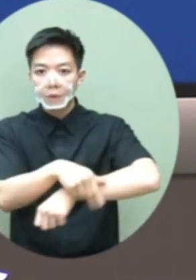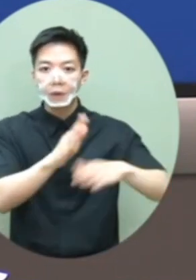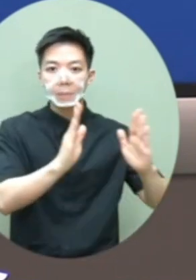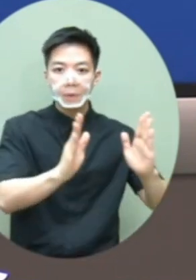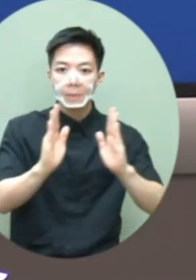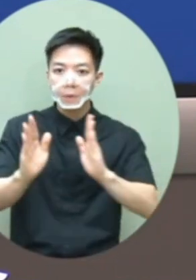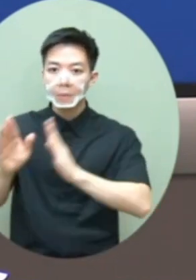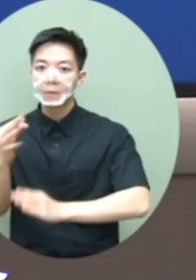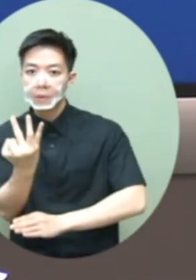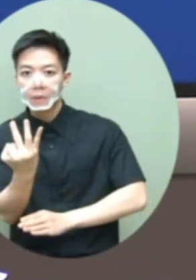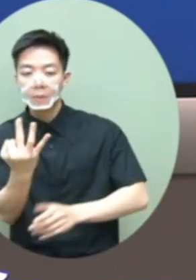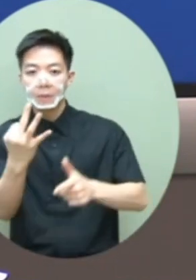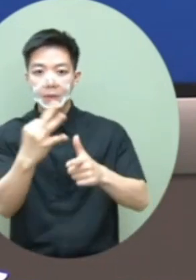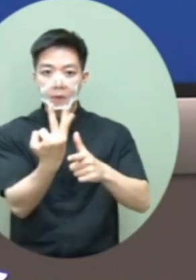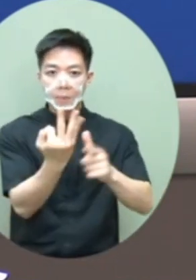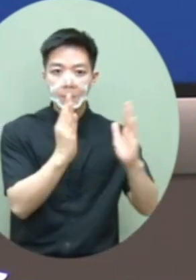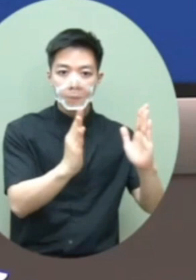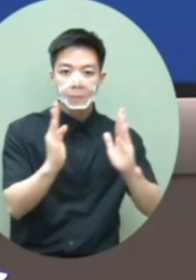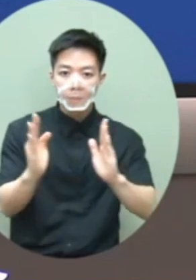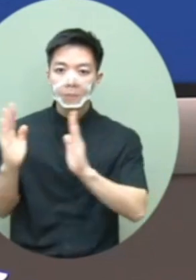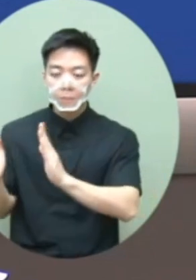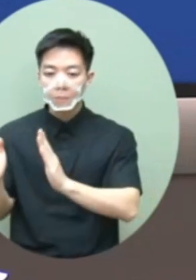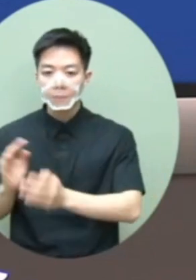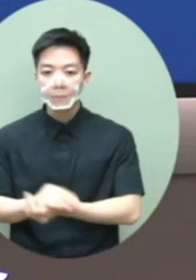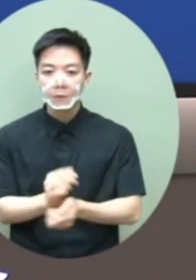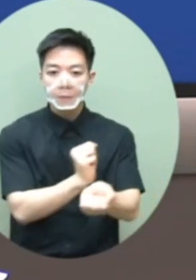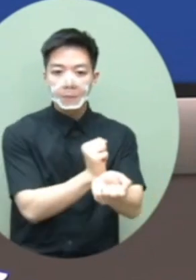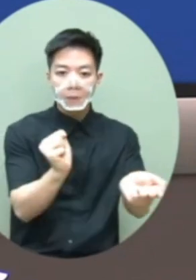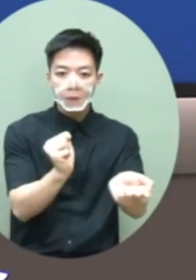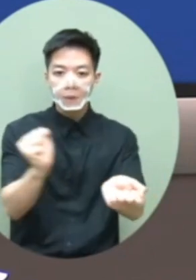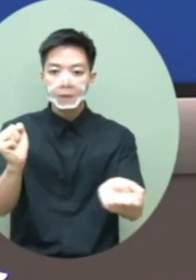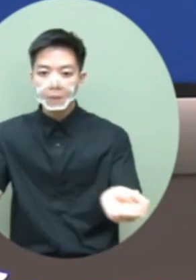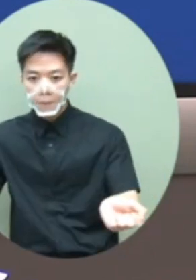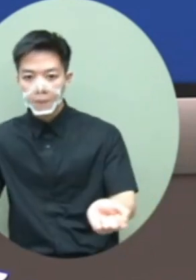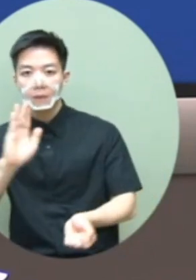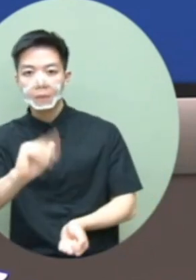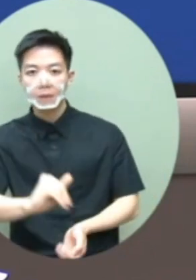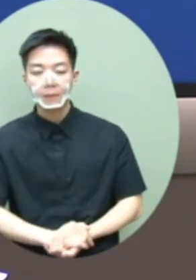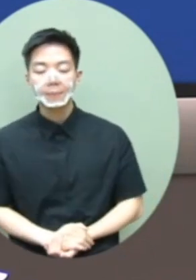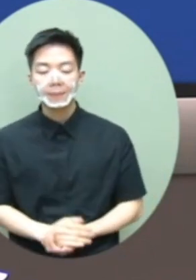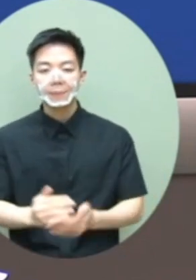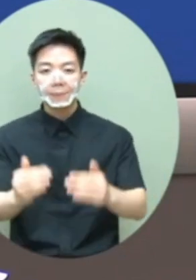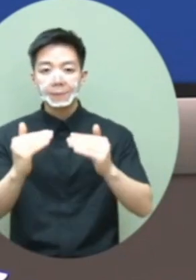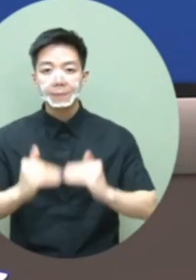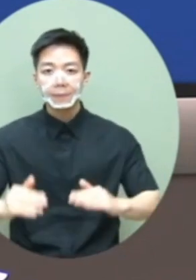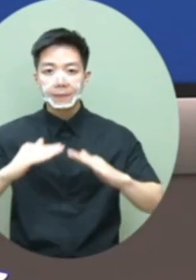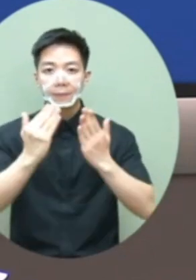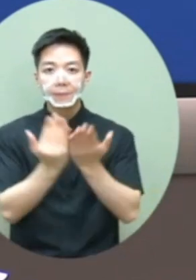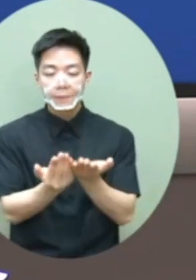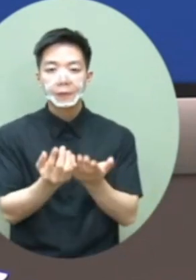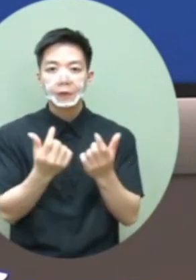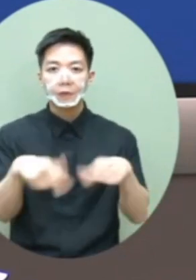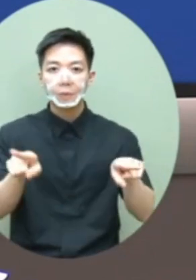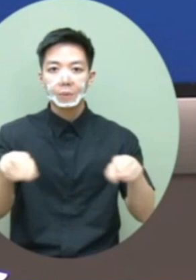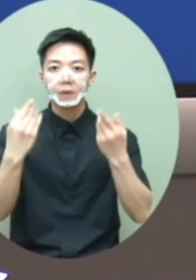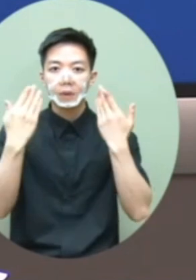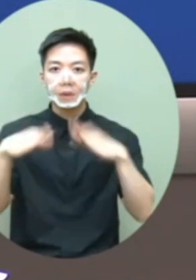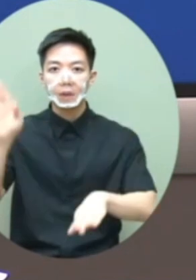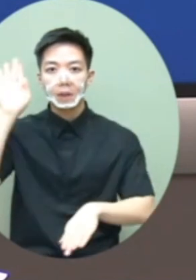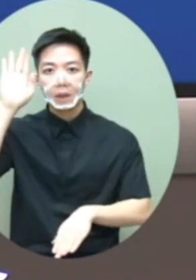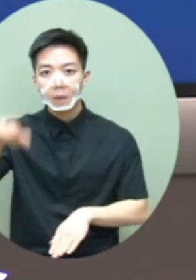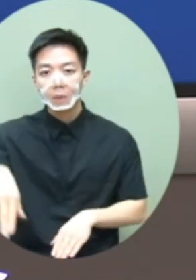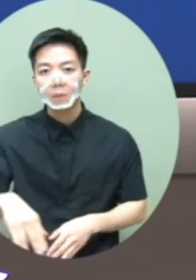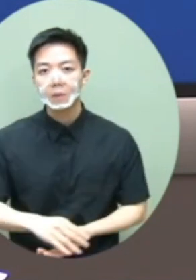個月咧，就絕大部分的措施都會放寬啦。另外，學校亦都可以在復活節假期之後咧，